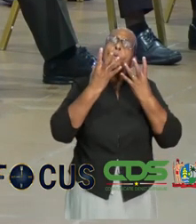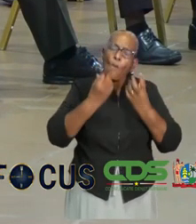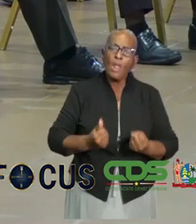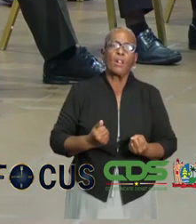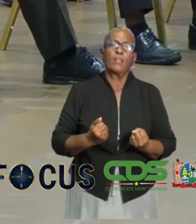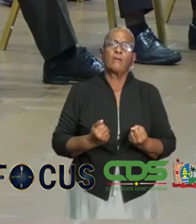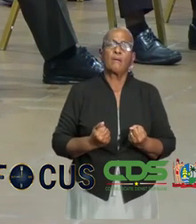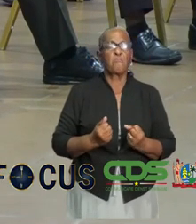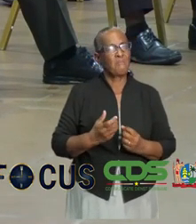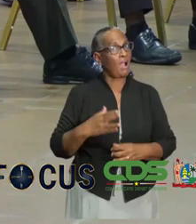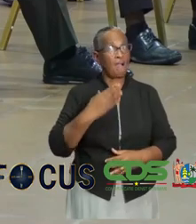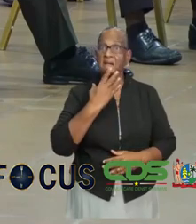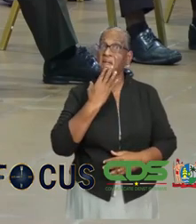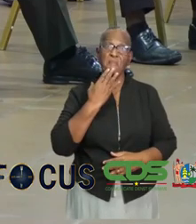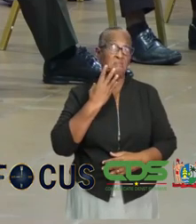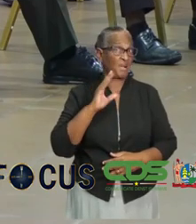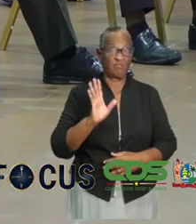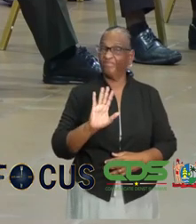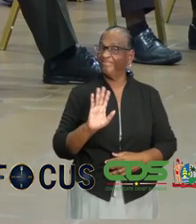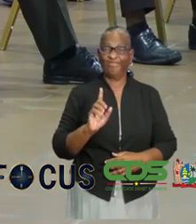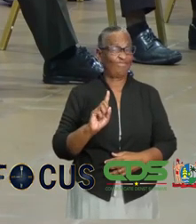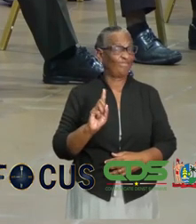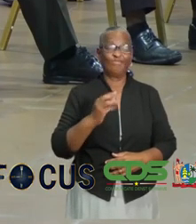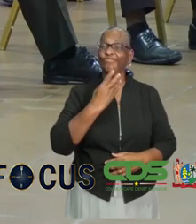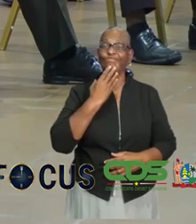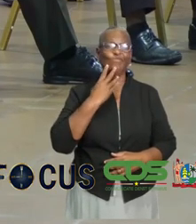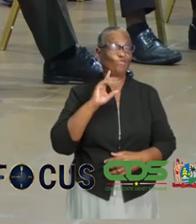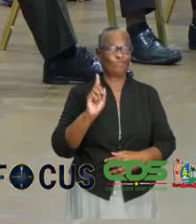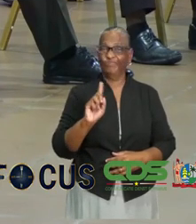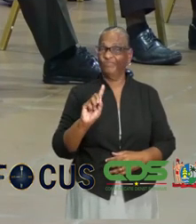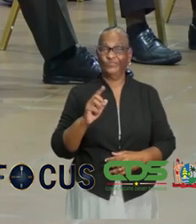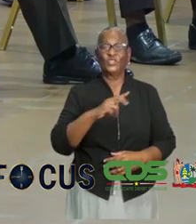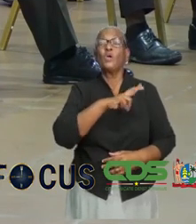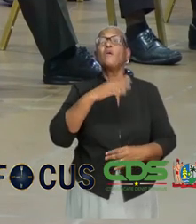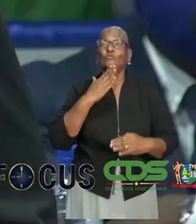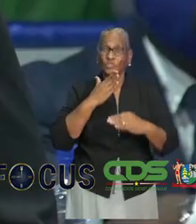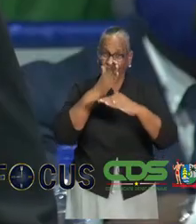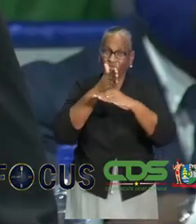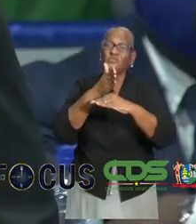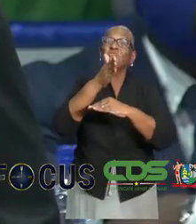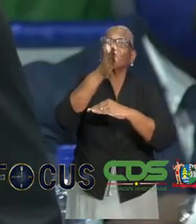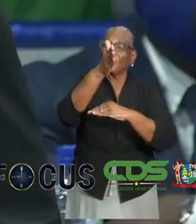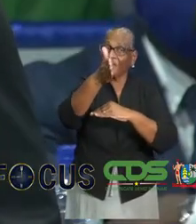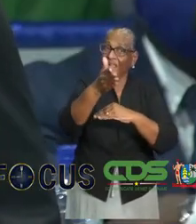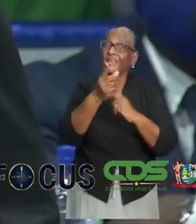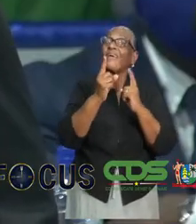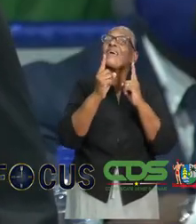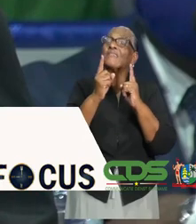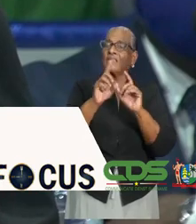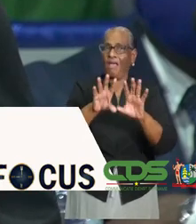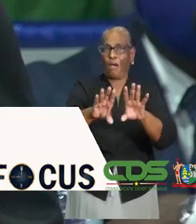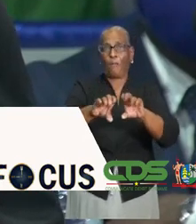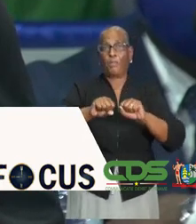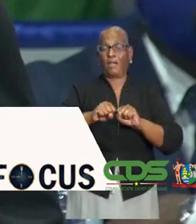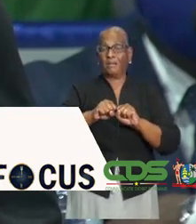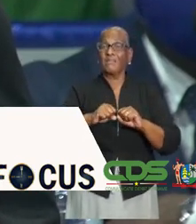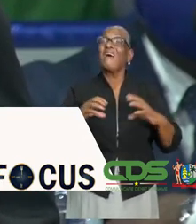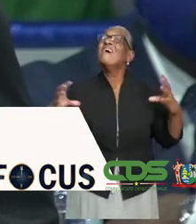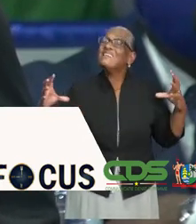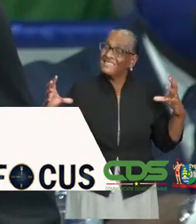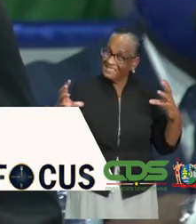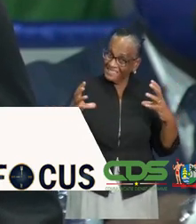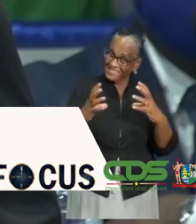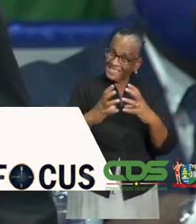Maar zo eenvoudig is het helaas niet. Wij moeten vooruitkijken en aanpakken en samen uit het